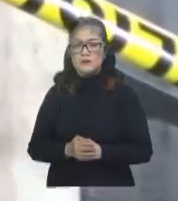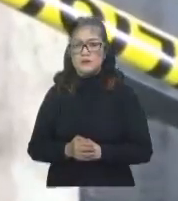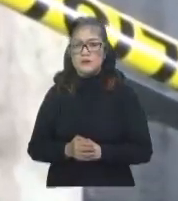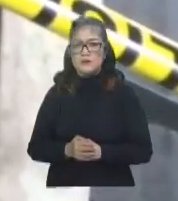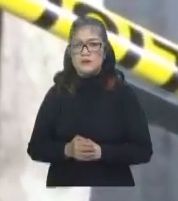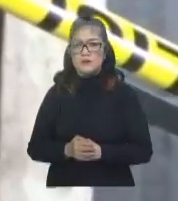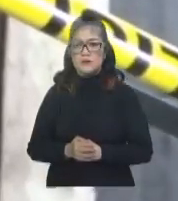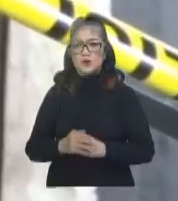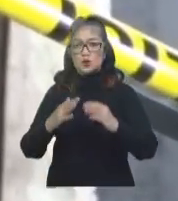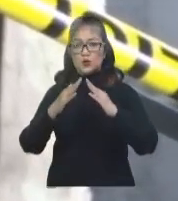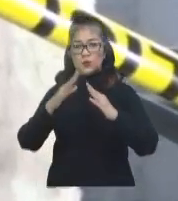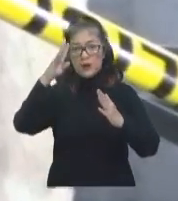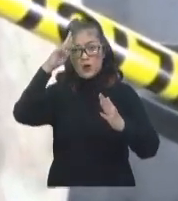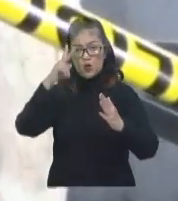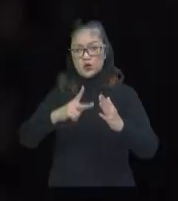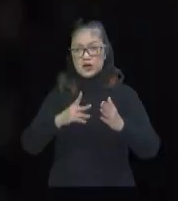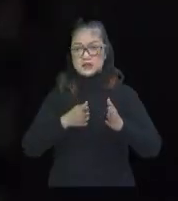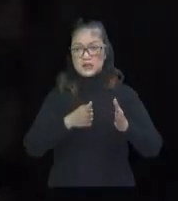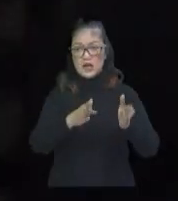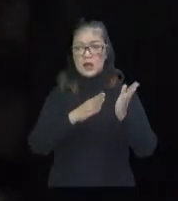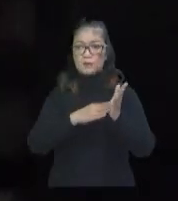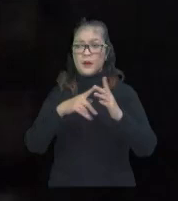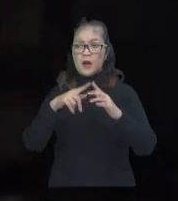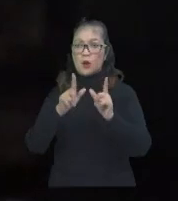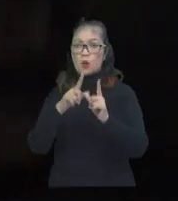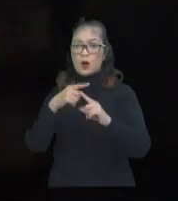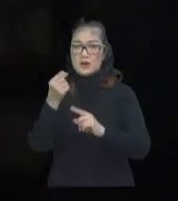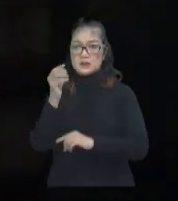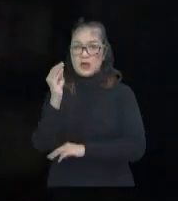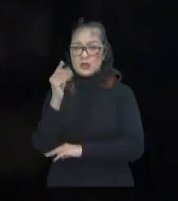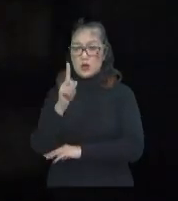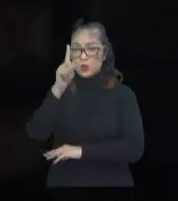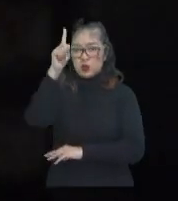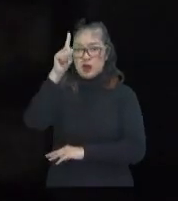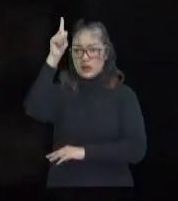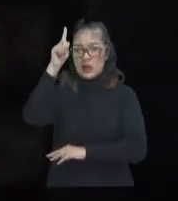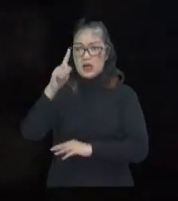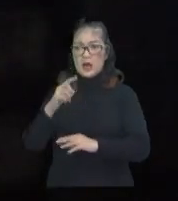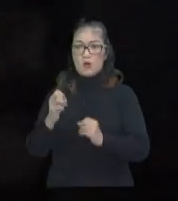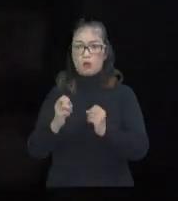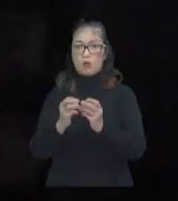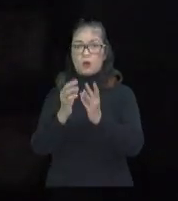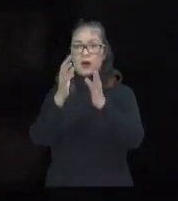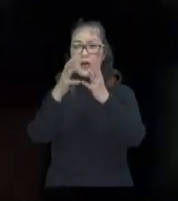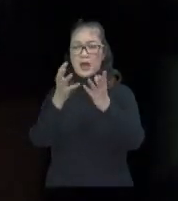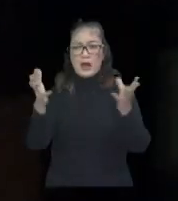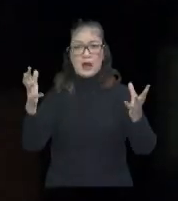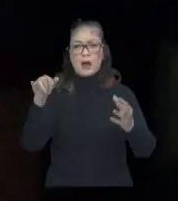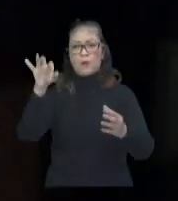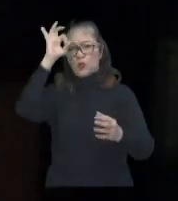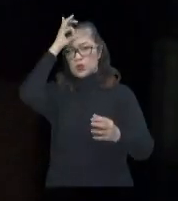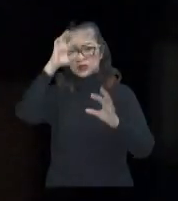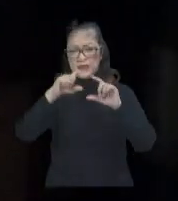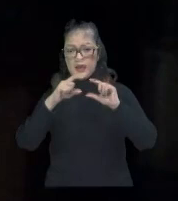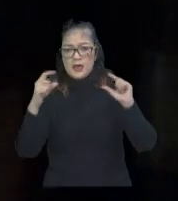Rumah kontrakan di Jalan Mawar Tugu Utara Koja, Jakarta Utara ini nyaris hangus terbakar, kini diamankan polisi. Di lokasi ini